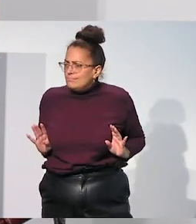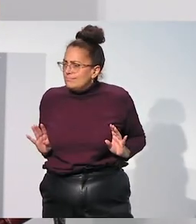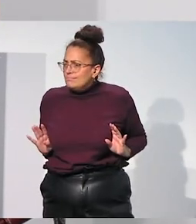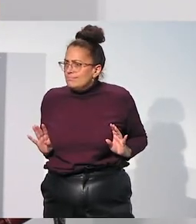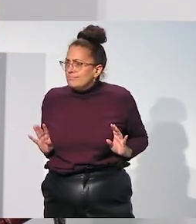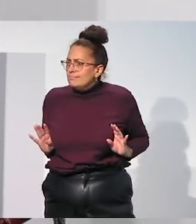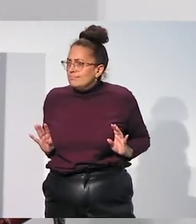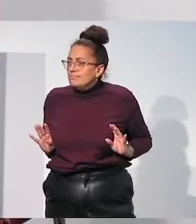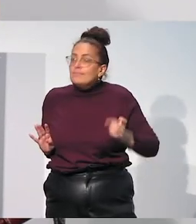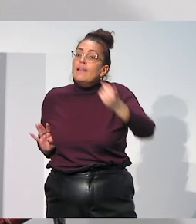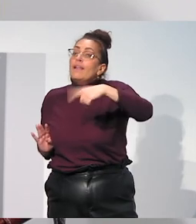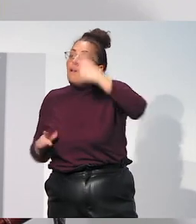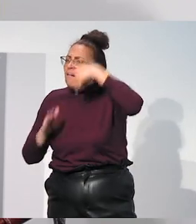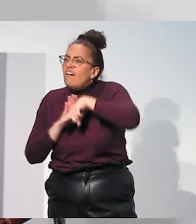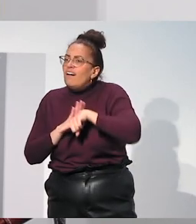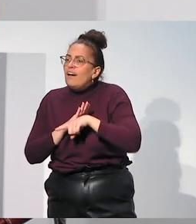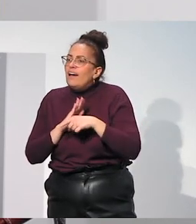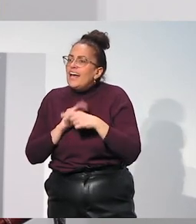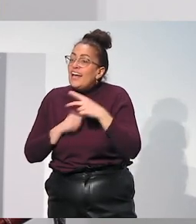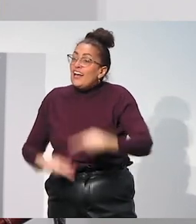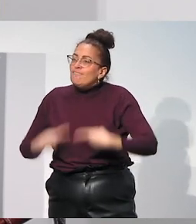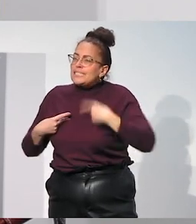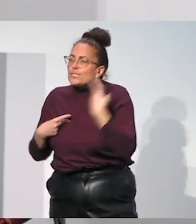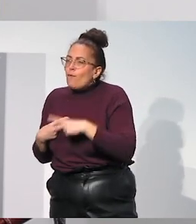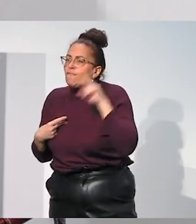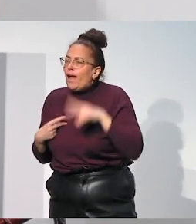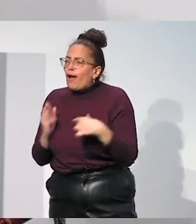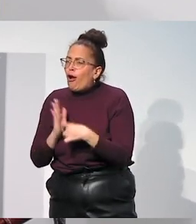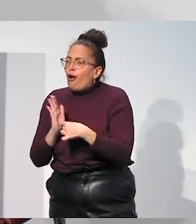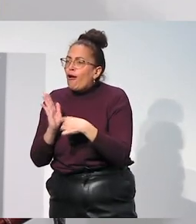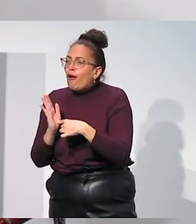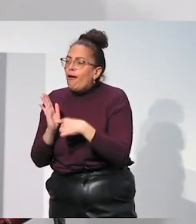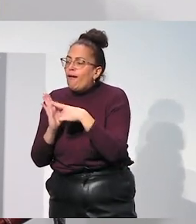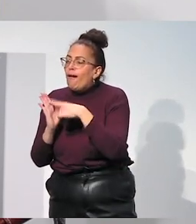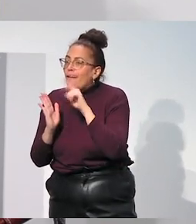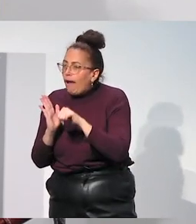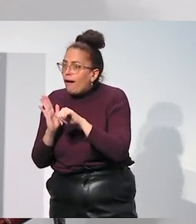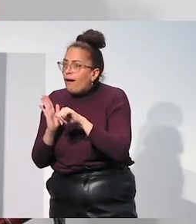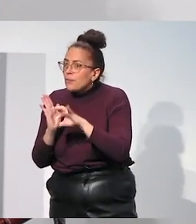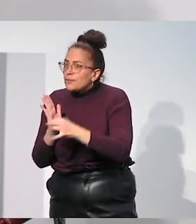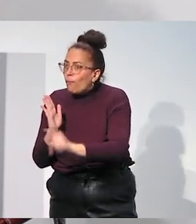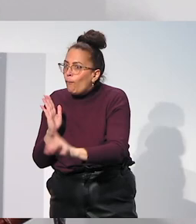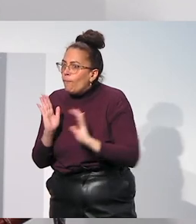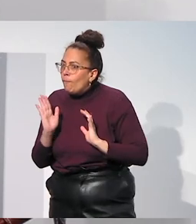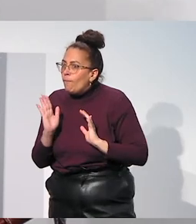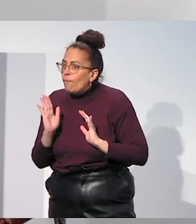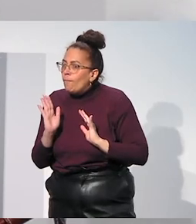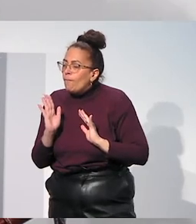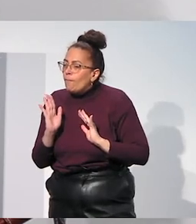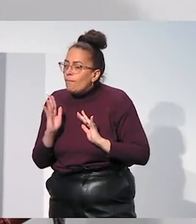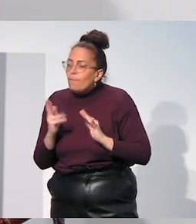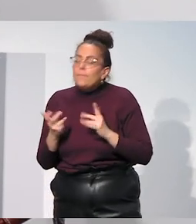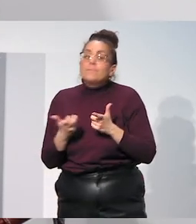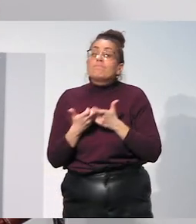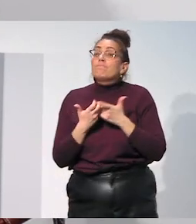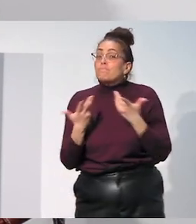exergue de celui de mes livres qui a l'air d'être le moins autobiographique, Mo. C'est un roman publié en 2005. C'est l'histoire... Mo, c'est Mohamed.